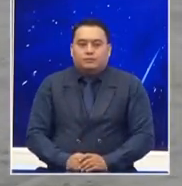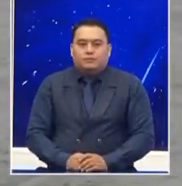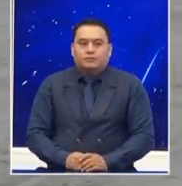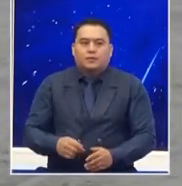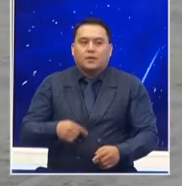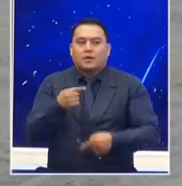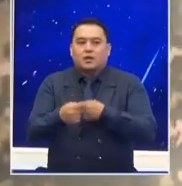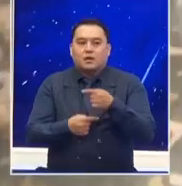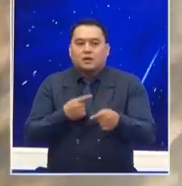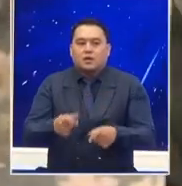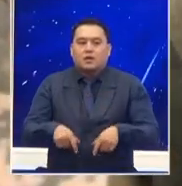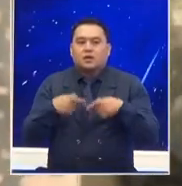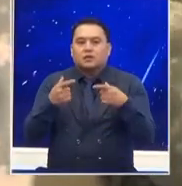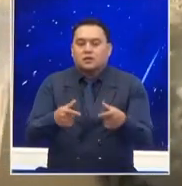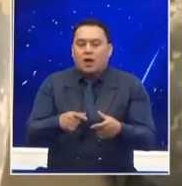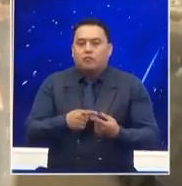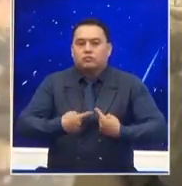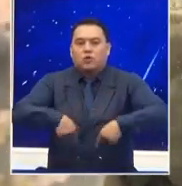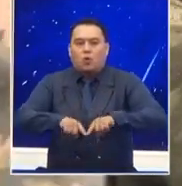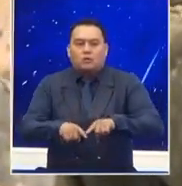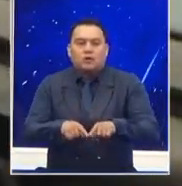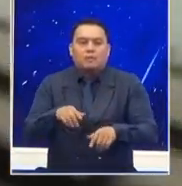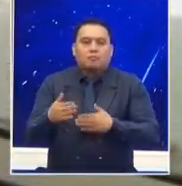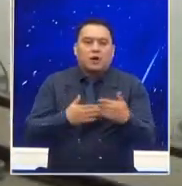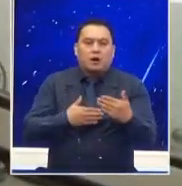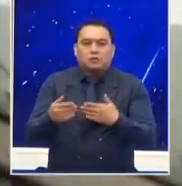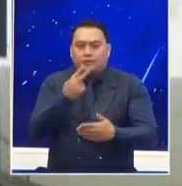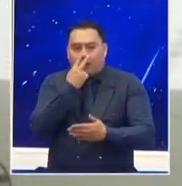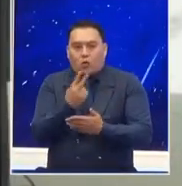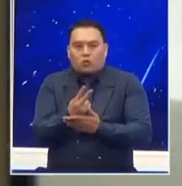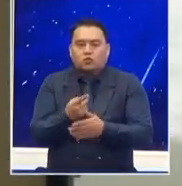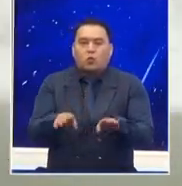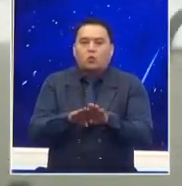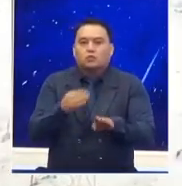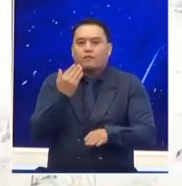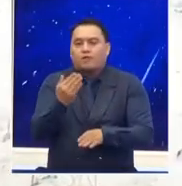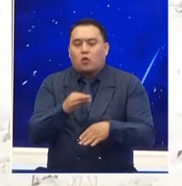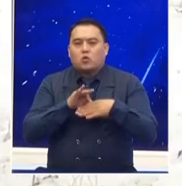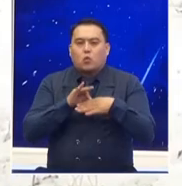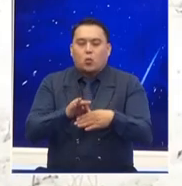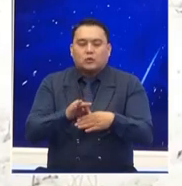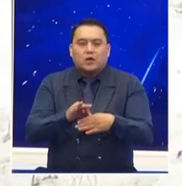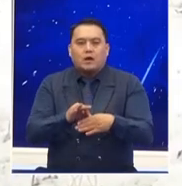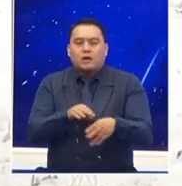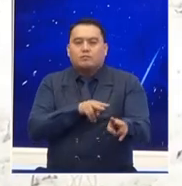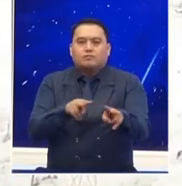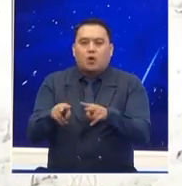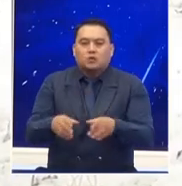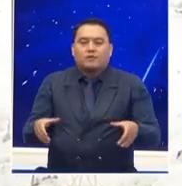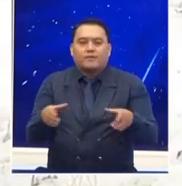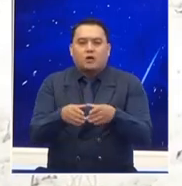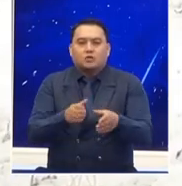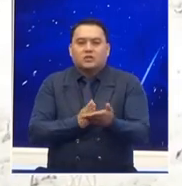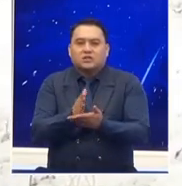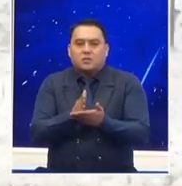Пресс-турдың келесі кезеңінде бітімгершілік күштердің практикалық іс-қимылы көрсетілді. Мұнда олар өткізу пункттері мен бақылау бекеттерінде